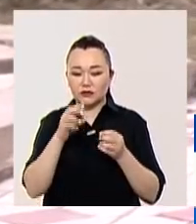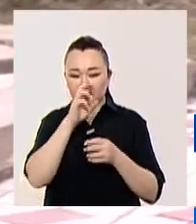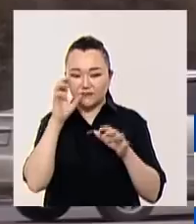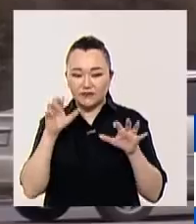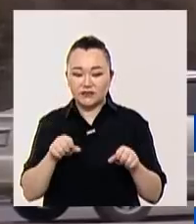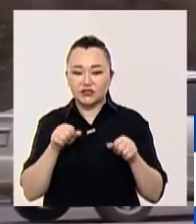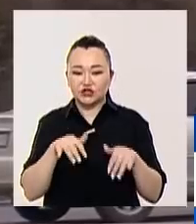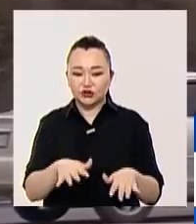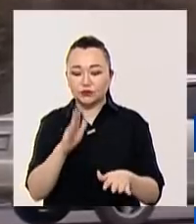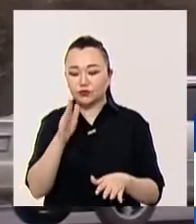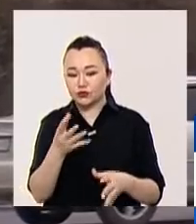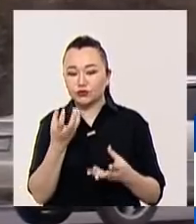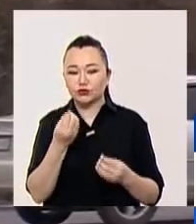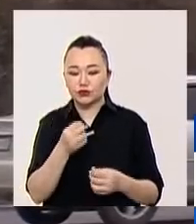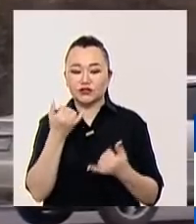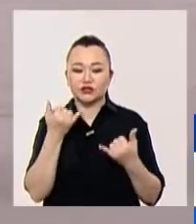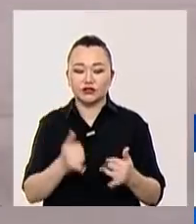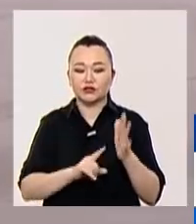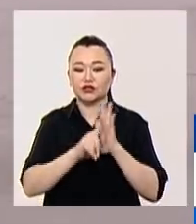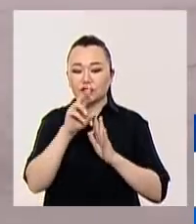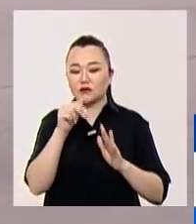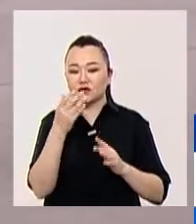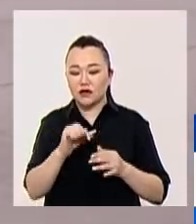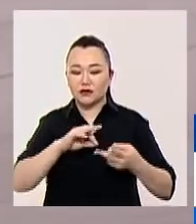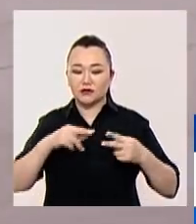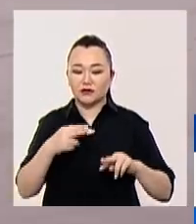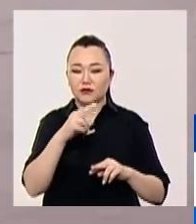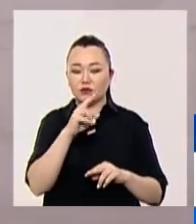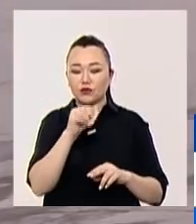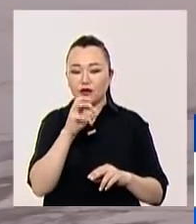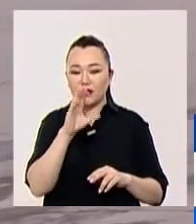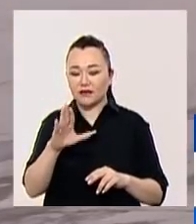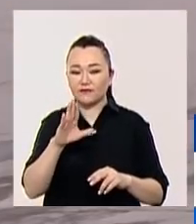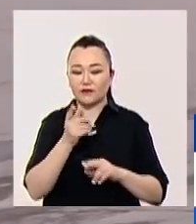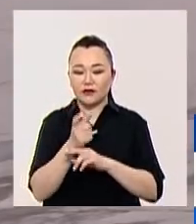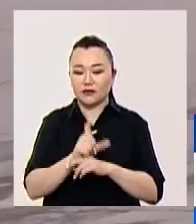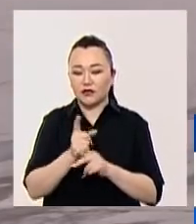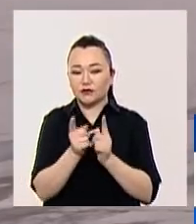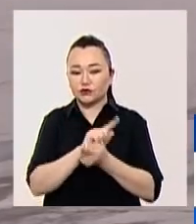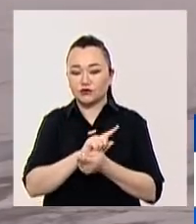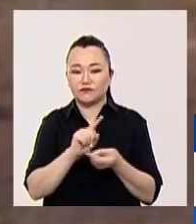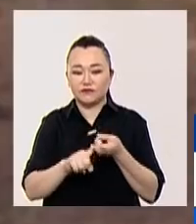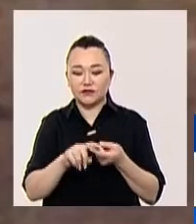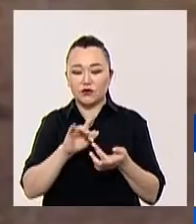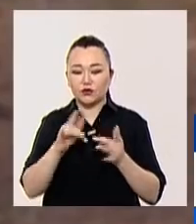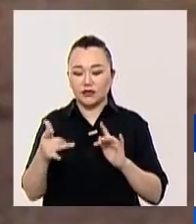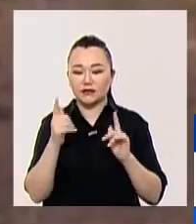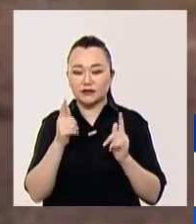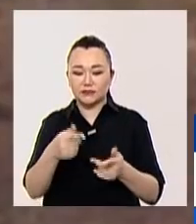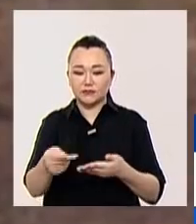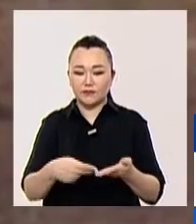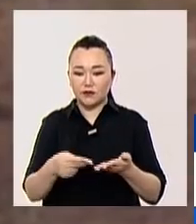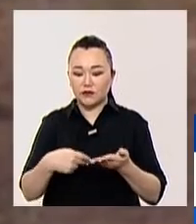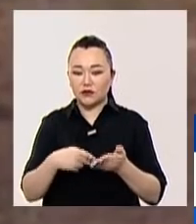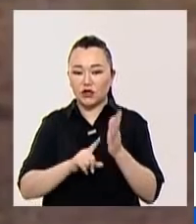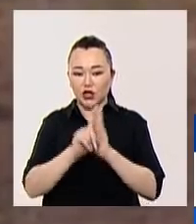ғой. Сонымен қатар қазірден бастап Қапшағайдың атауын Дінмұхамед Қонаев деп ауыстыру бойынша онлайн петицияға қол қою